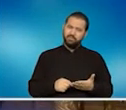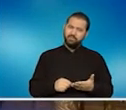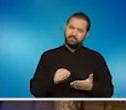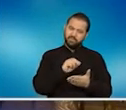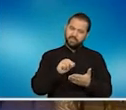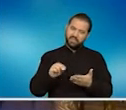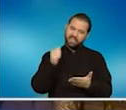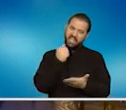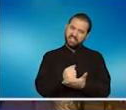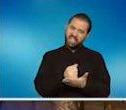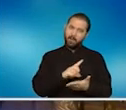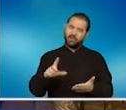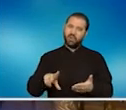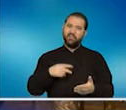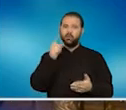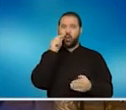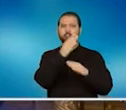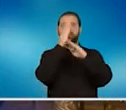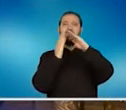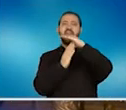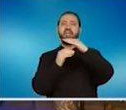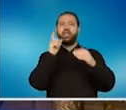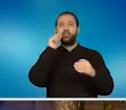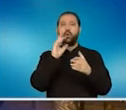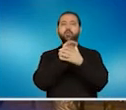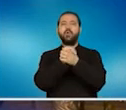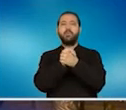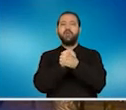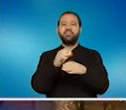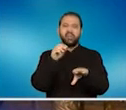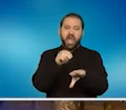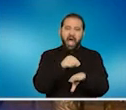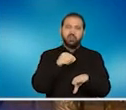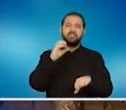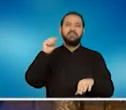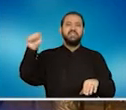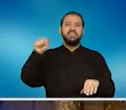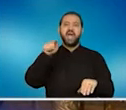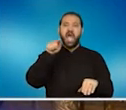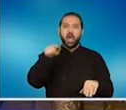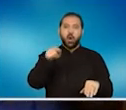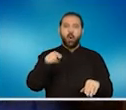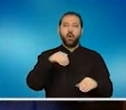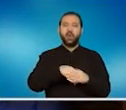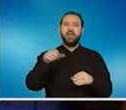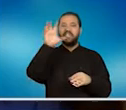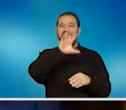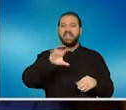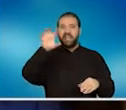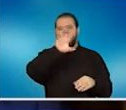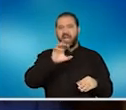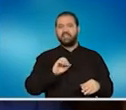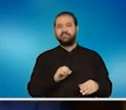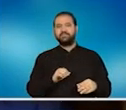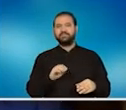că a fost omul zmerenie și omul păcii, au simțit că acolo, în